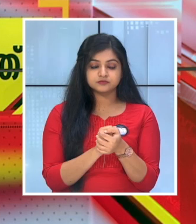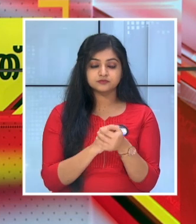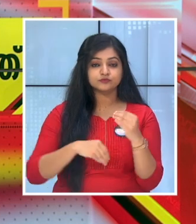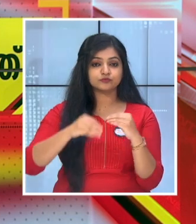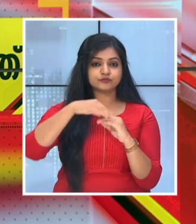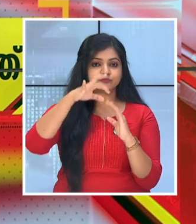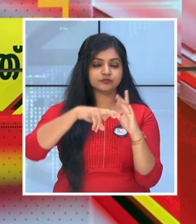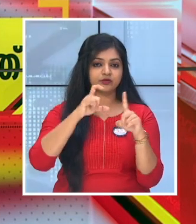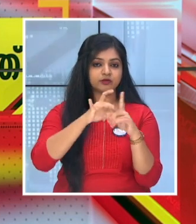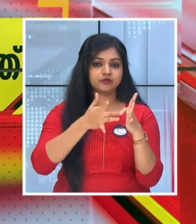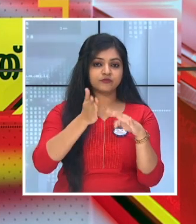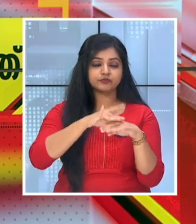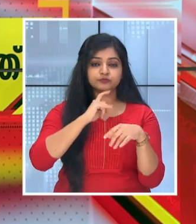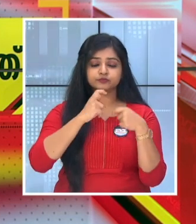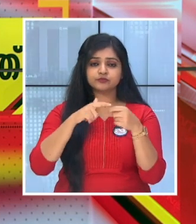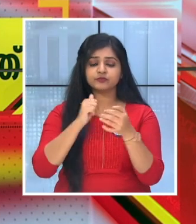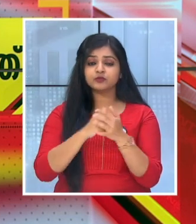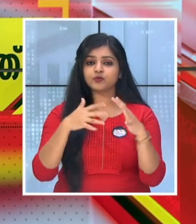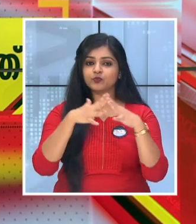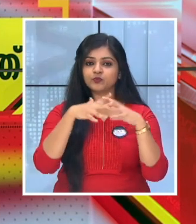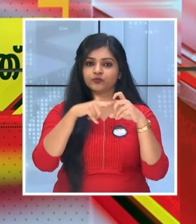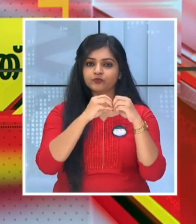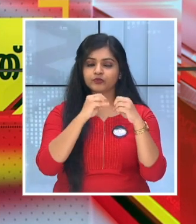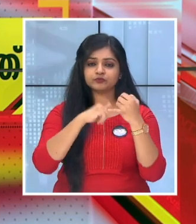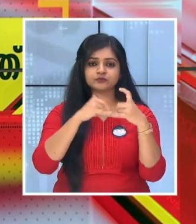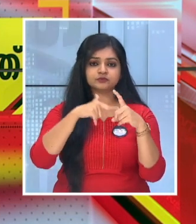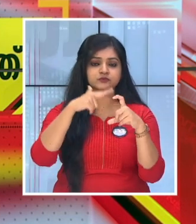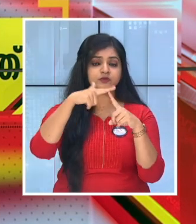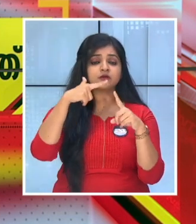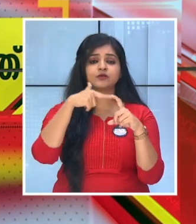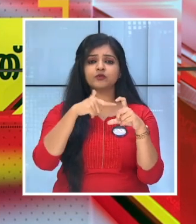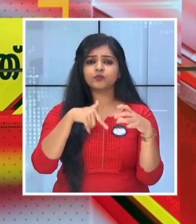നിതിൻ അംബുജൻ ചേരുന്നുണ്ട് ഡൽഹിയിൽ നിന്ന്. നിതിൻ, ഈ വെബ്സൈറ്റിന്റെ പ്രവർത്തനം അത് എങ്ങനെയായിരിക്കും?